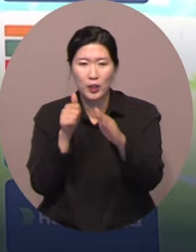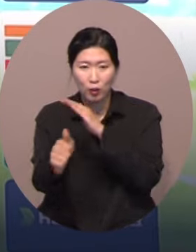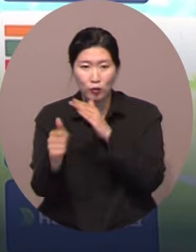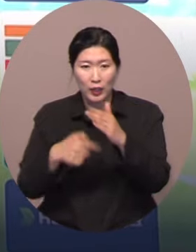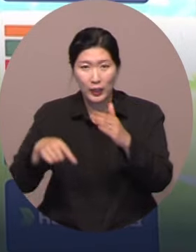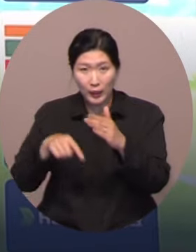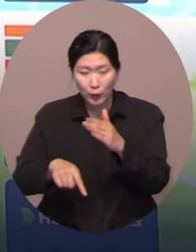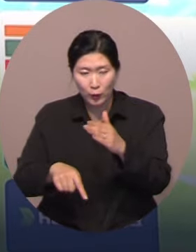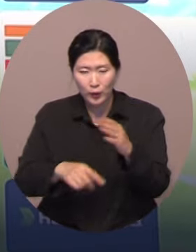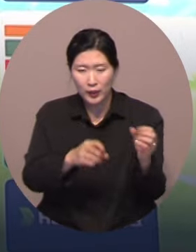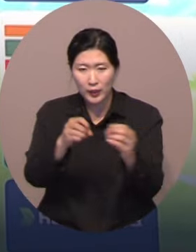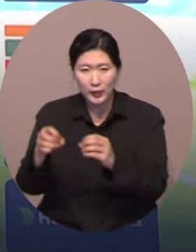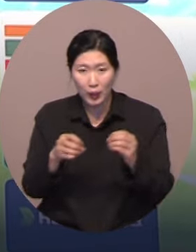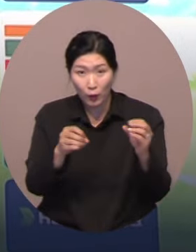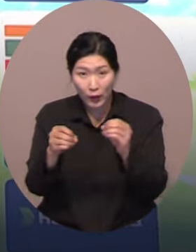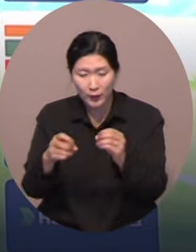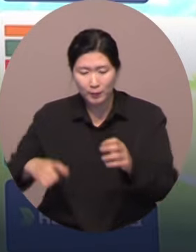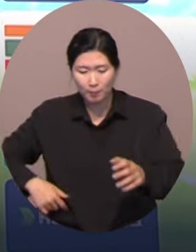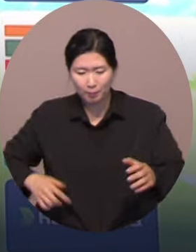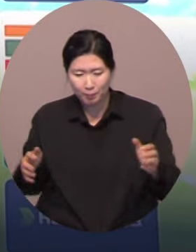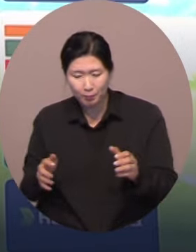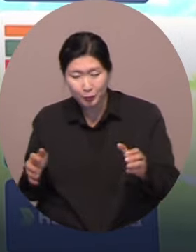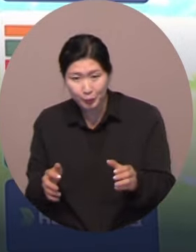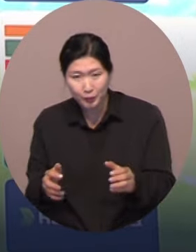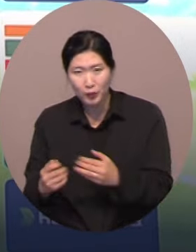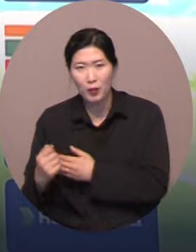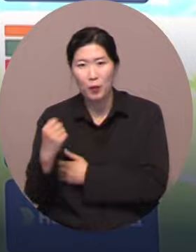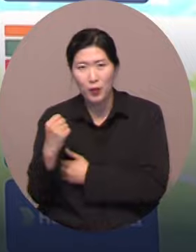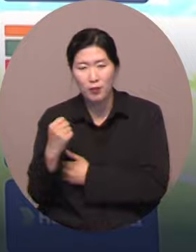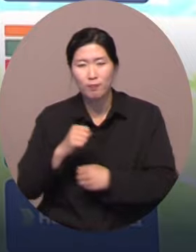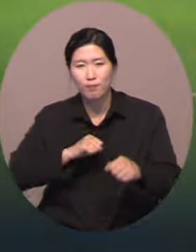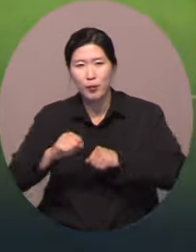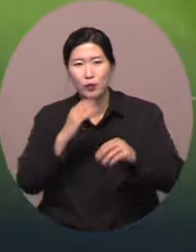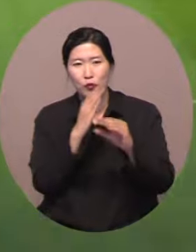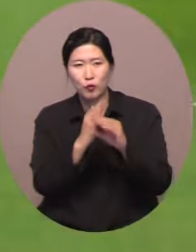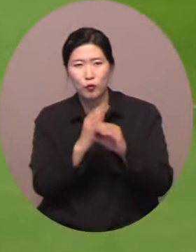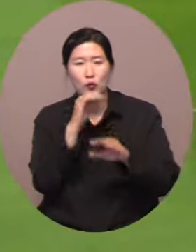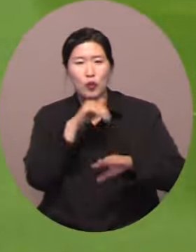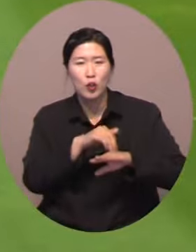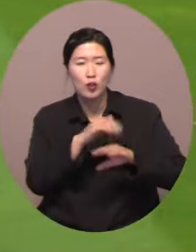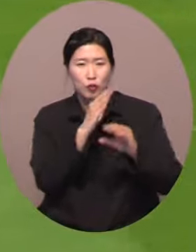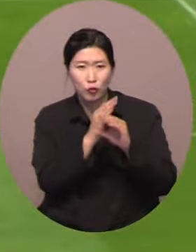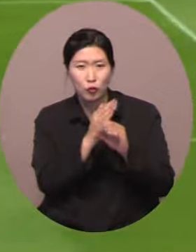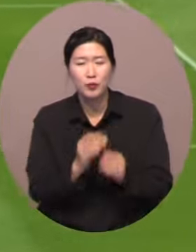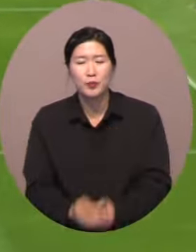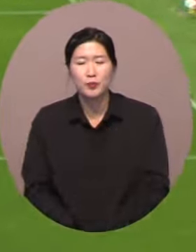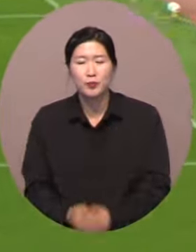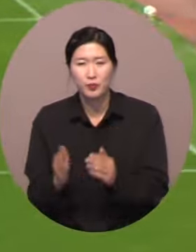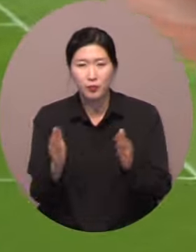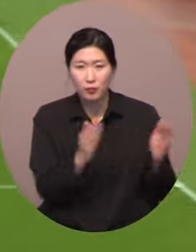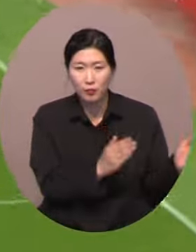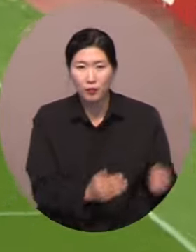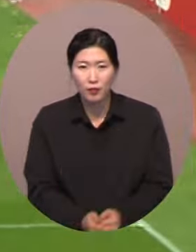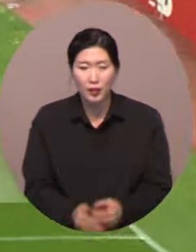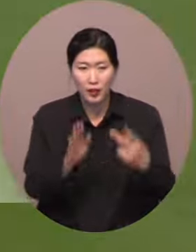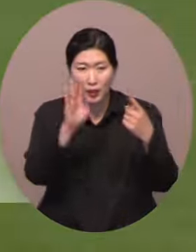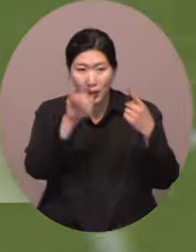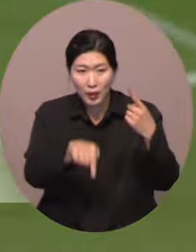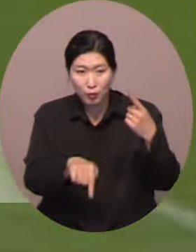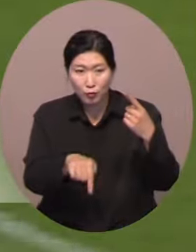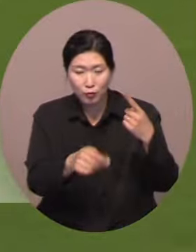내에서는 좀 잘할 수 있다는 확신을 가지고 지금 준비를 하고 있고요. 1부 리그 승격에 도전하는 K리그 2